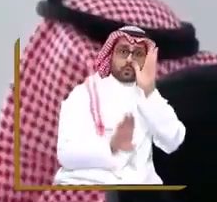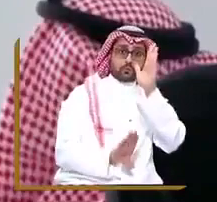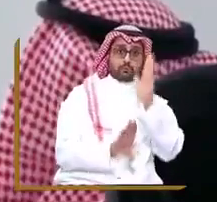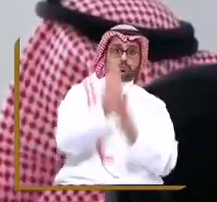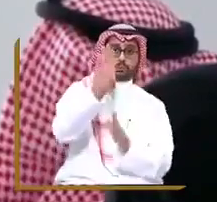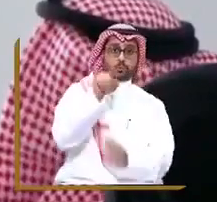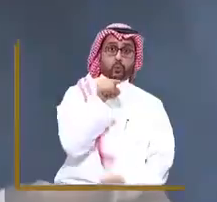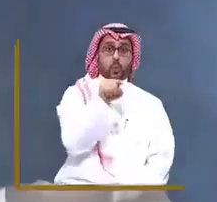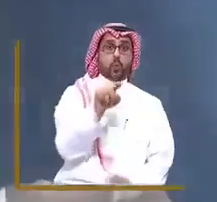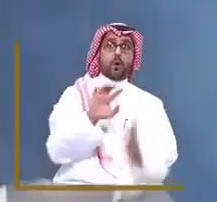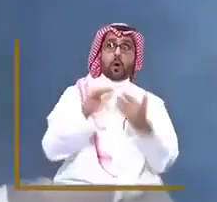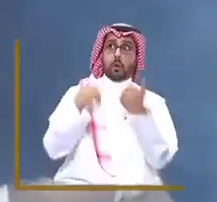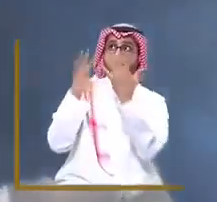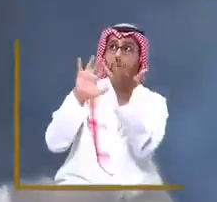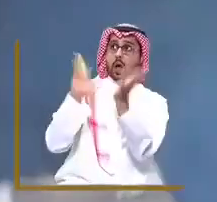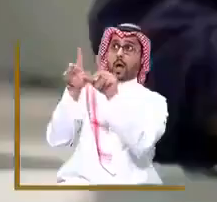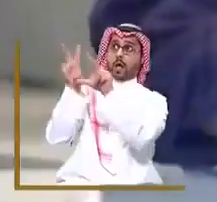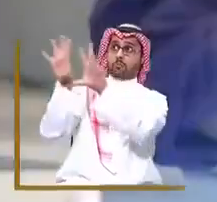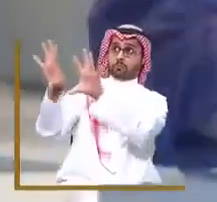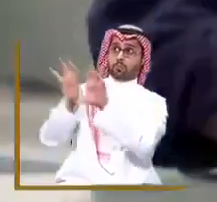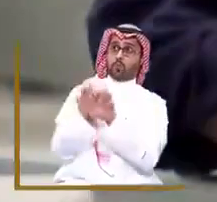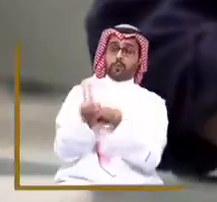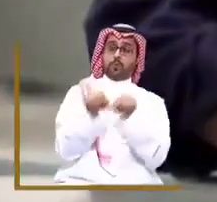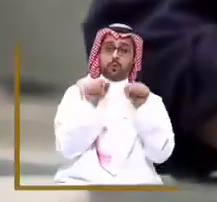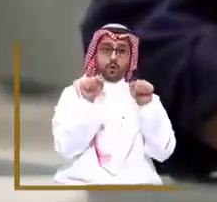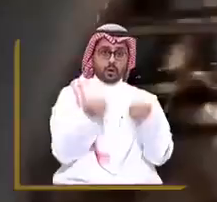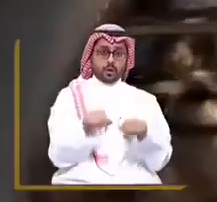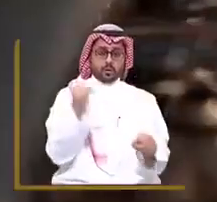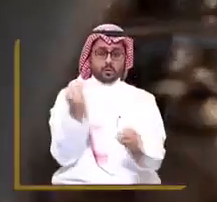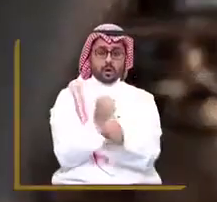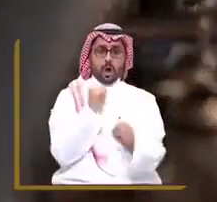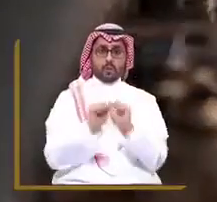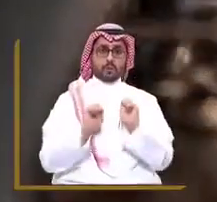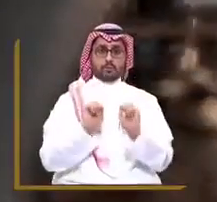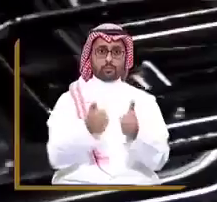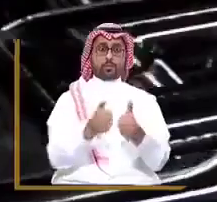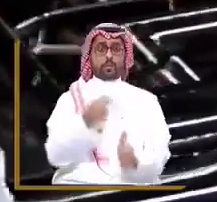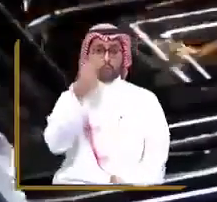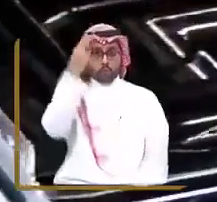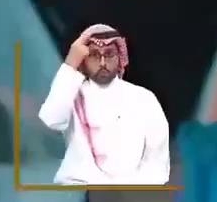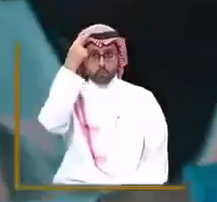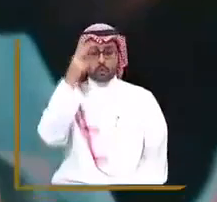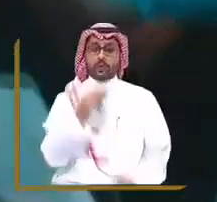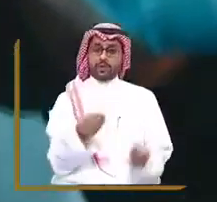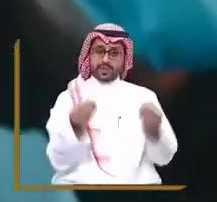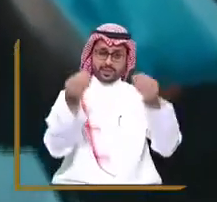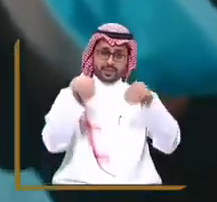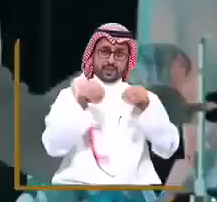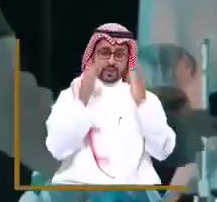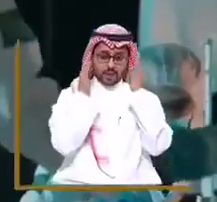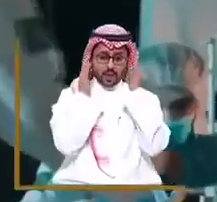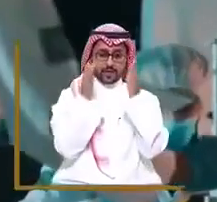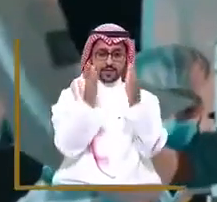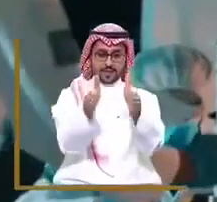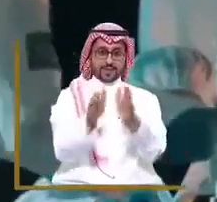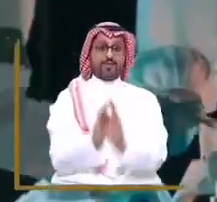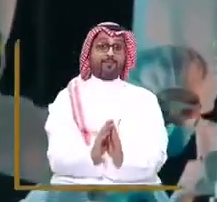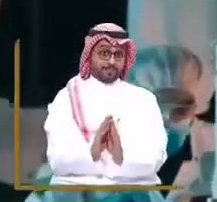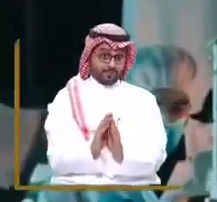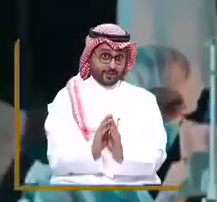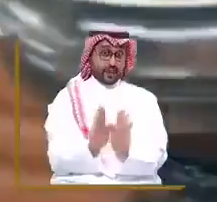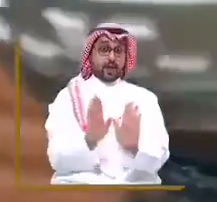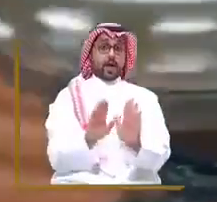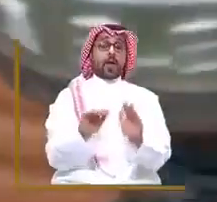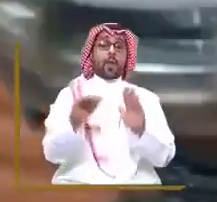ما توصل إليه العالم من خلال تسخير التقنيات في الصناعة ومواكبة الثروة الصناعية الرابعة